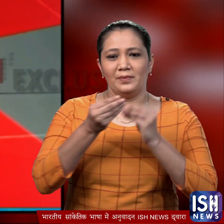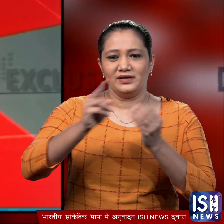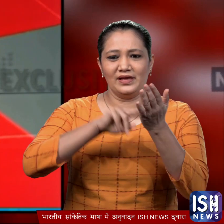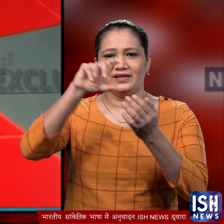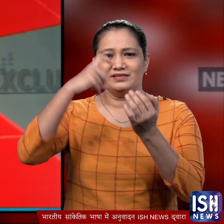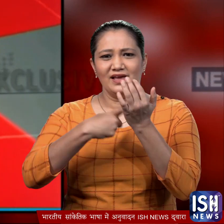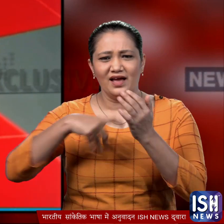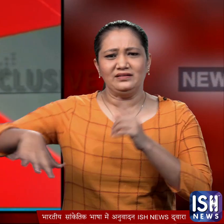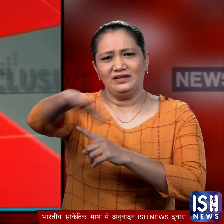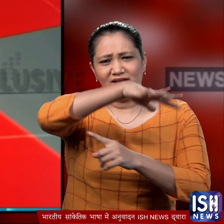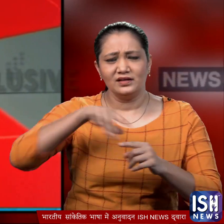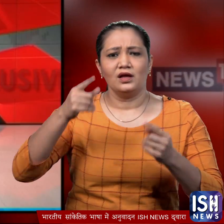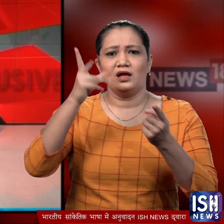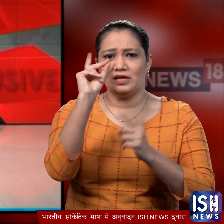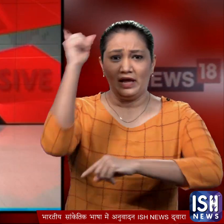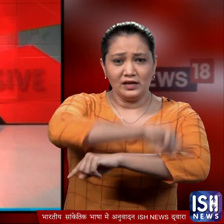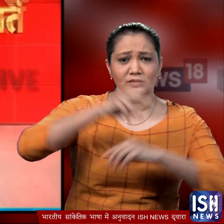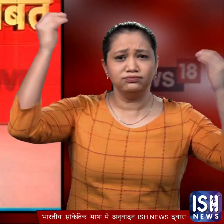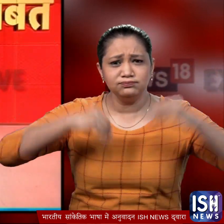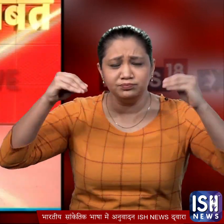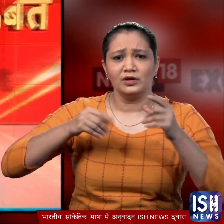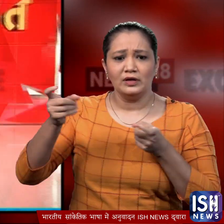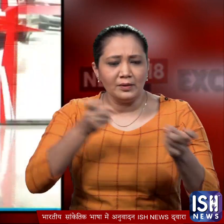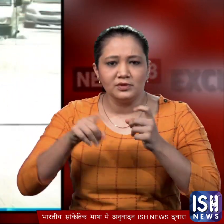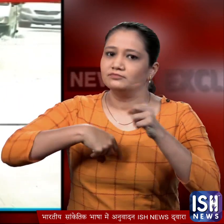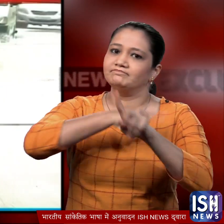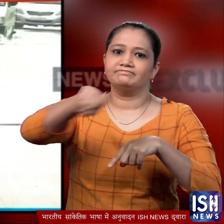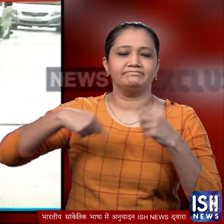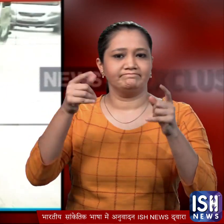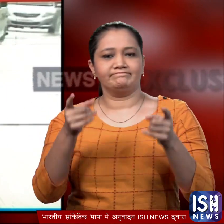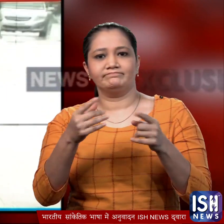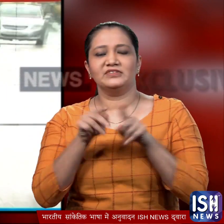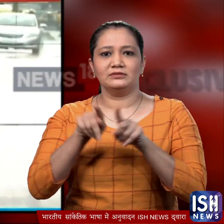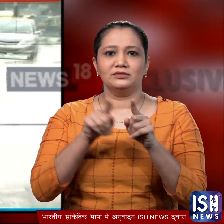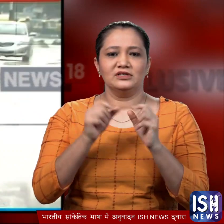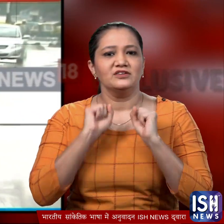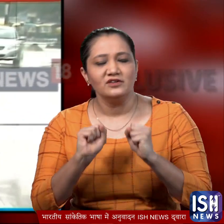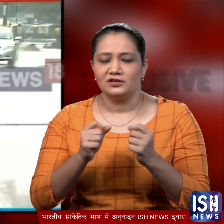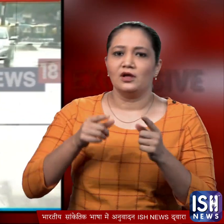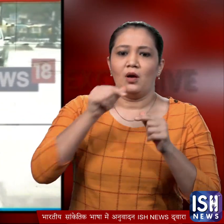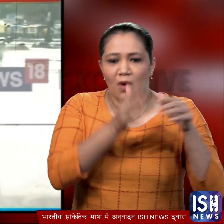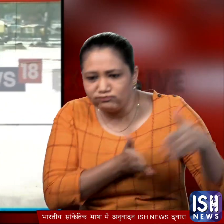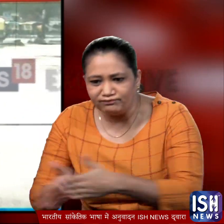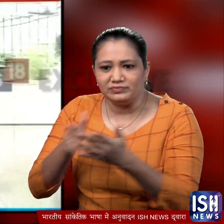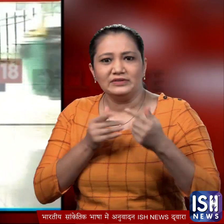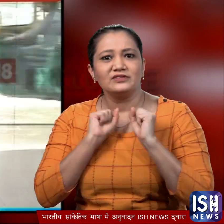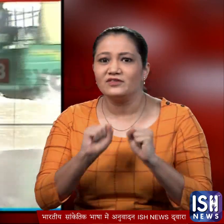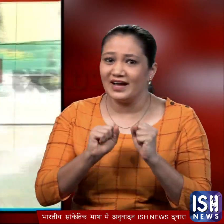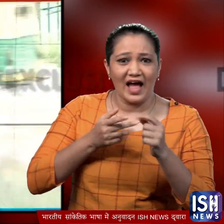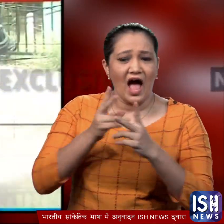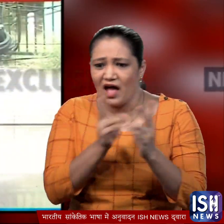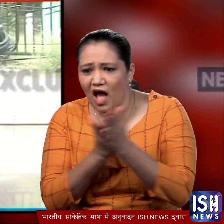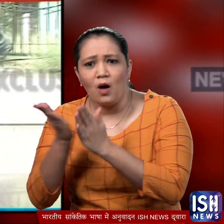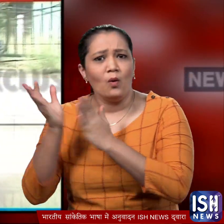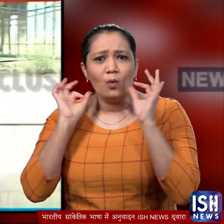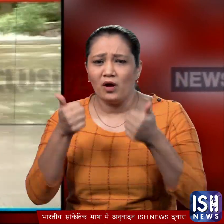एनसीआर में लगातार दूसरे दिन हुई बारिश ने प्रशासन की तैयारियों की पोल खोल दी और पानी निकालने का सही इंतजाम नहीं होने की वजह से